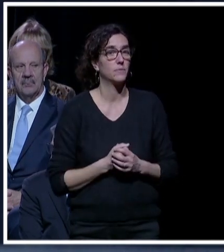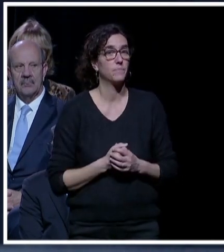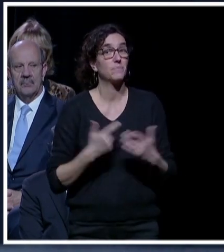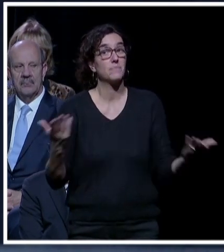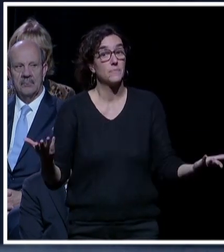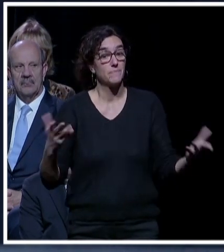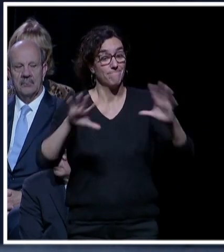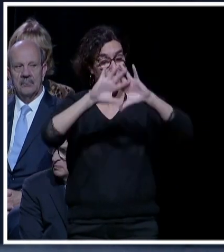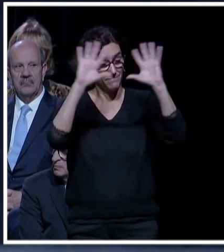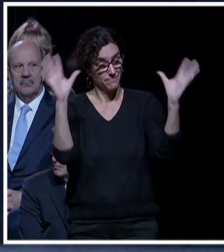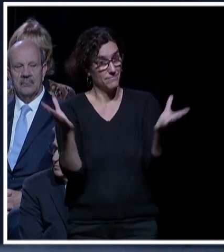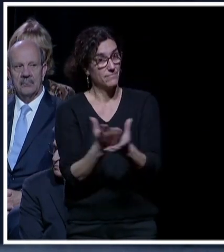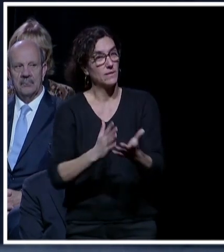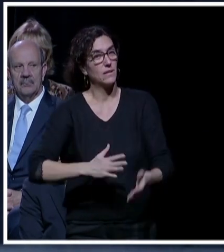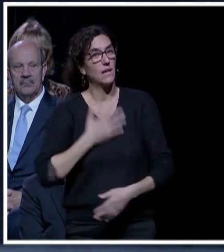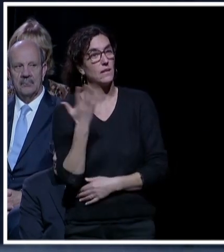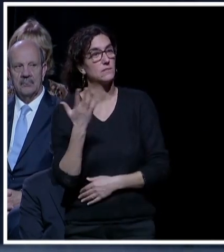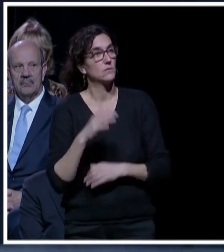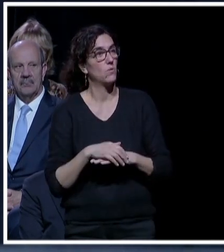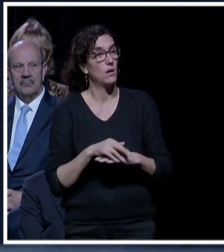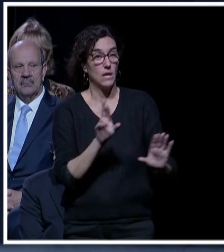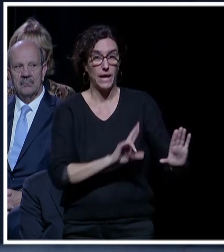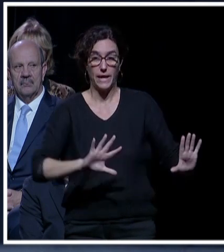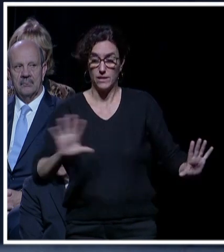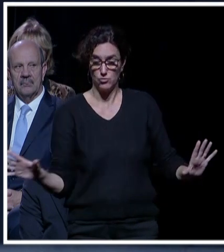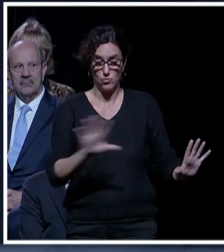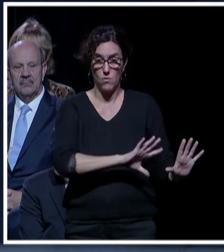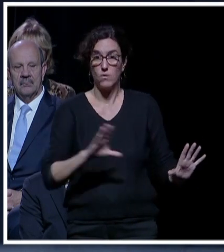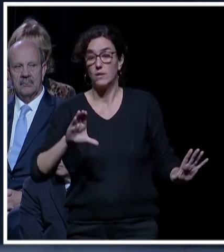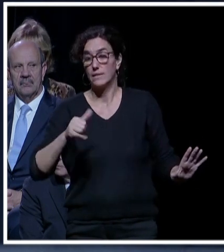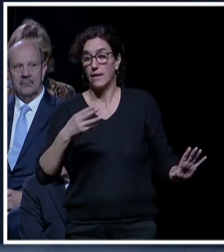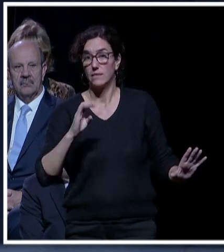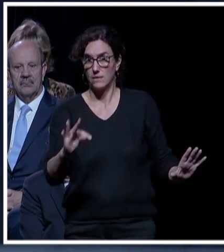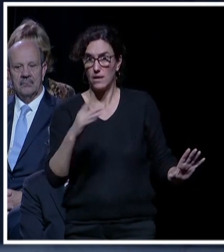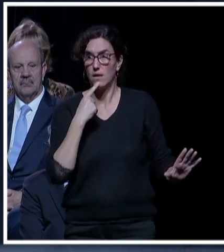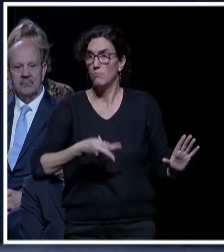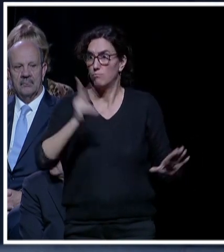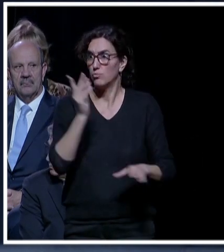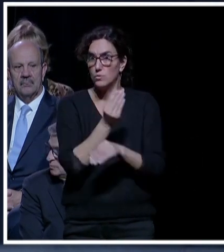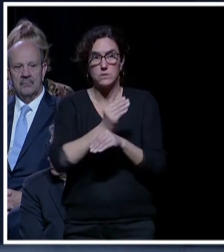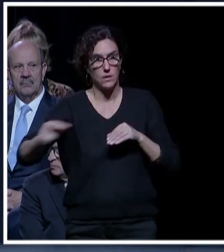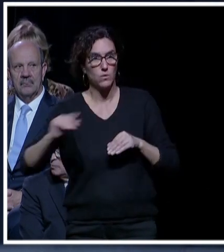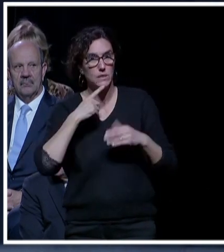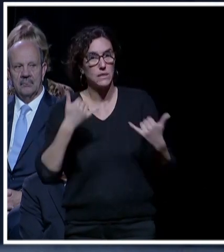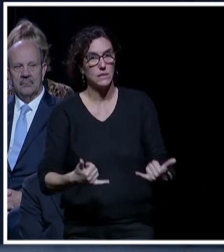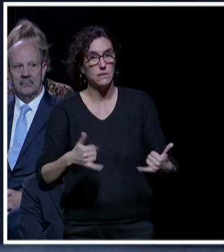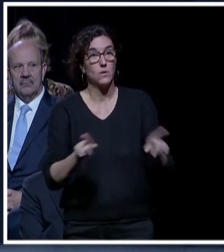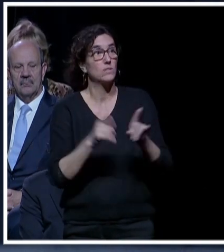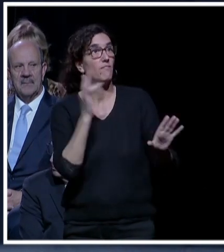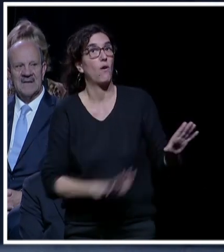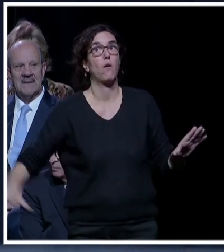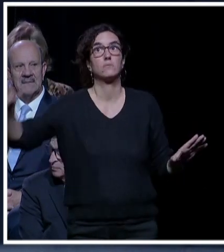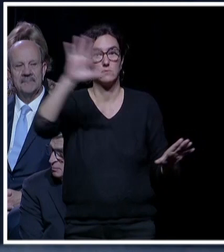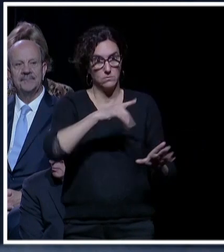à cela, le Canet est la ville la plus sûre de notre région et l'une des plus sûres de France d'après un récent classement national. C'est